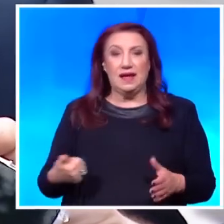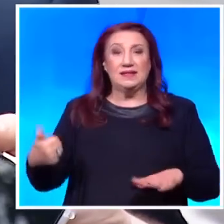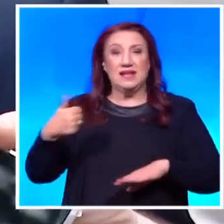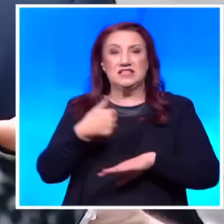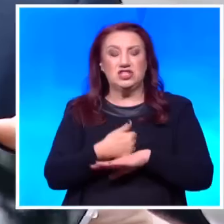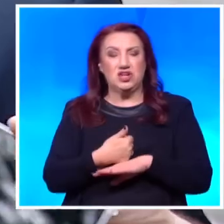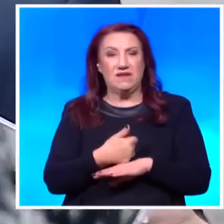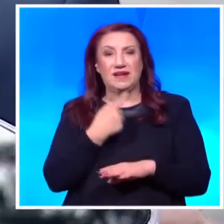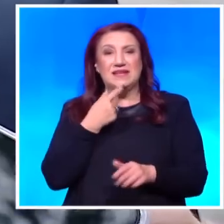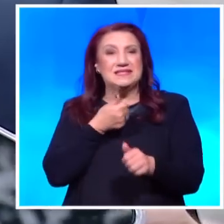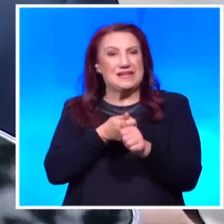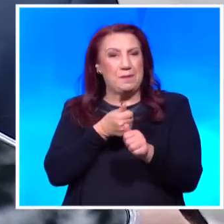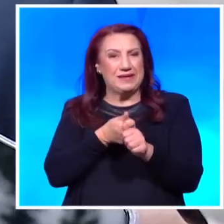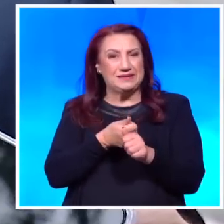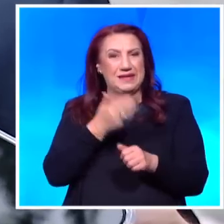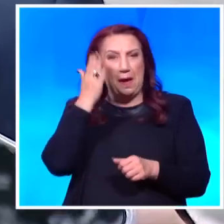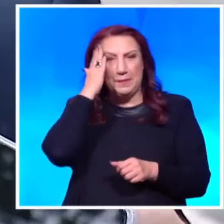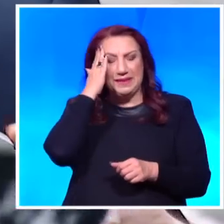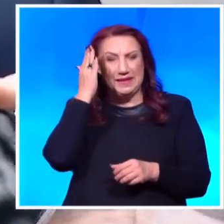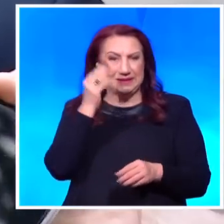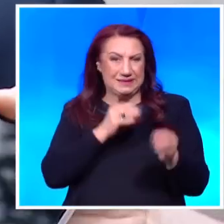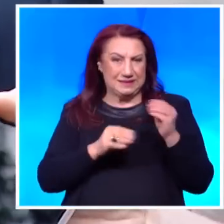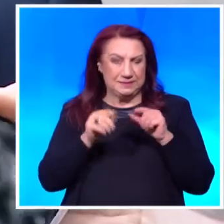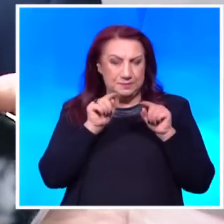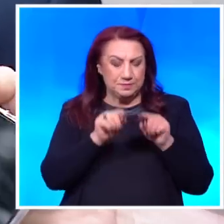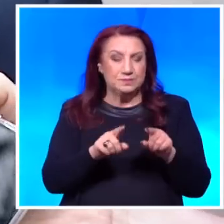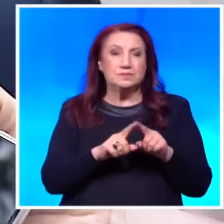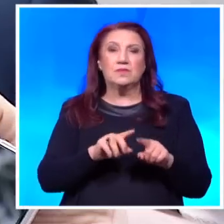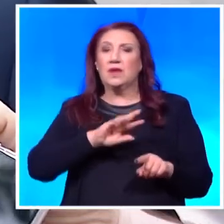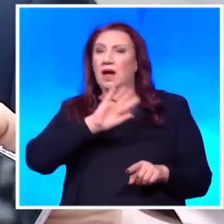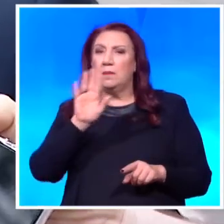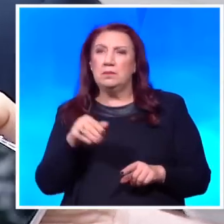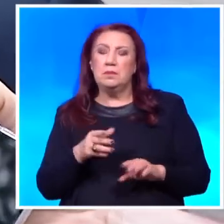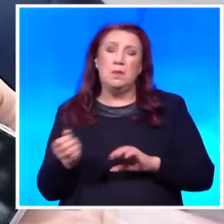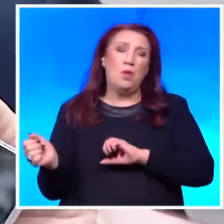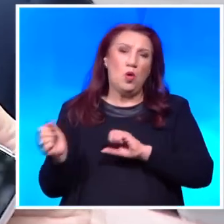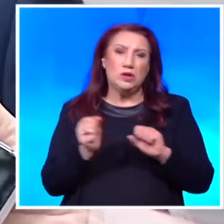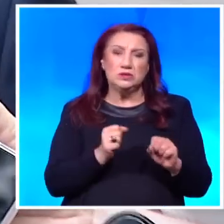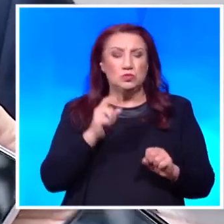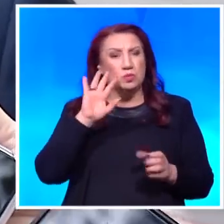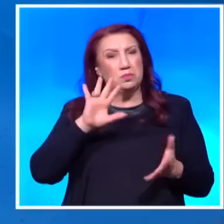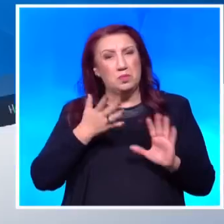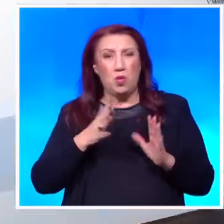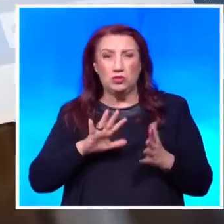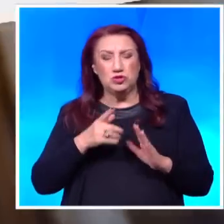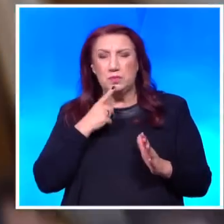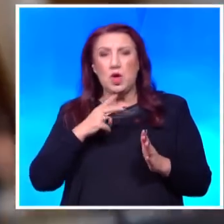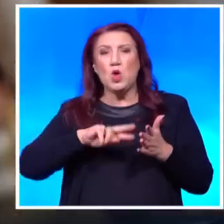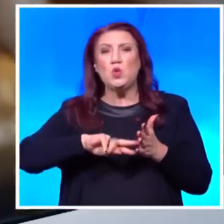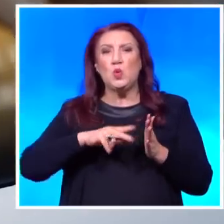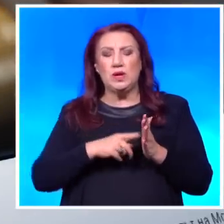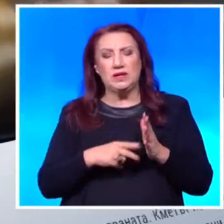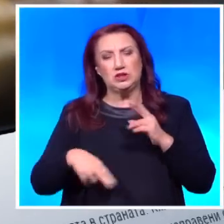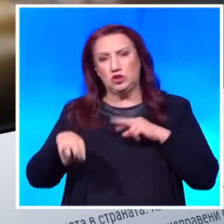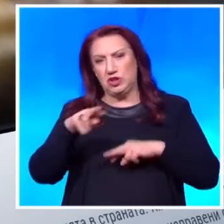Някъде юли месец по думите на министъра на вътрешните работи ще имат готовност да разгледат нашите проекти. В съобщение до